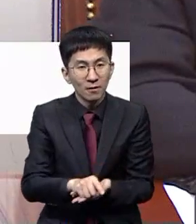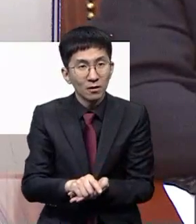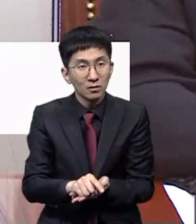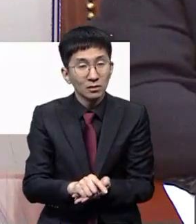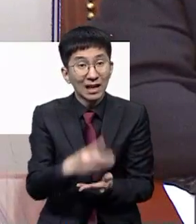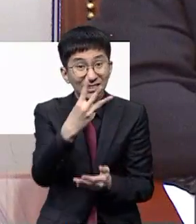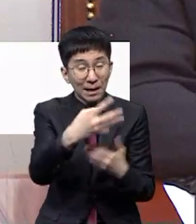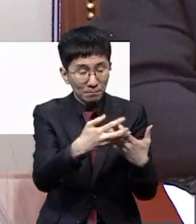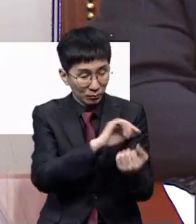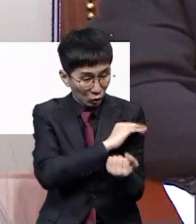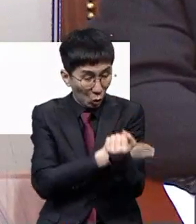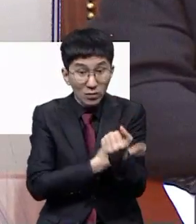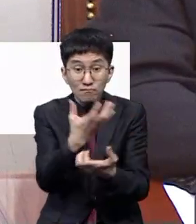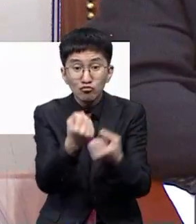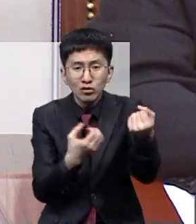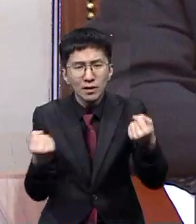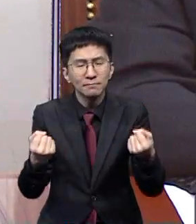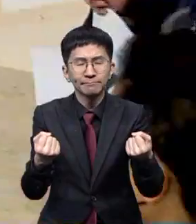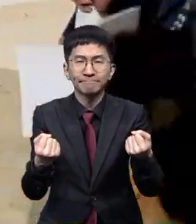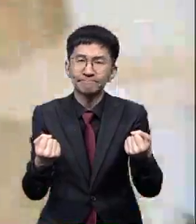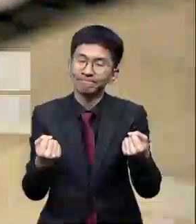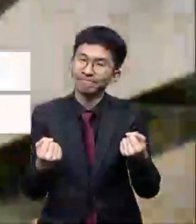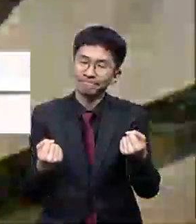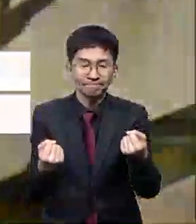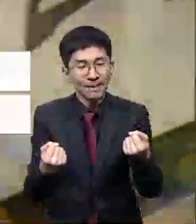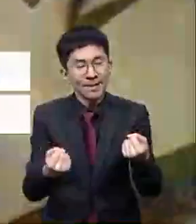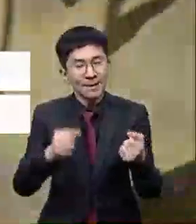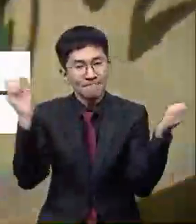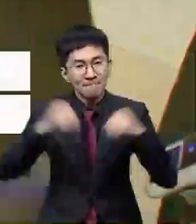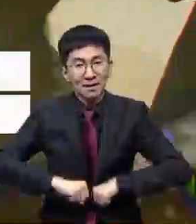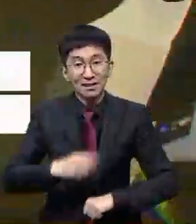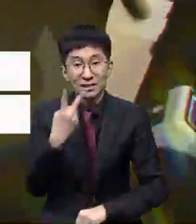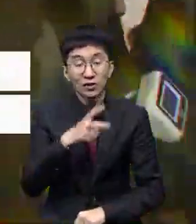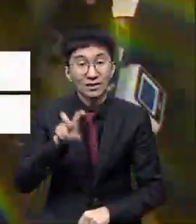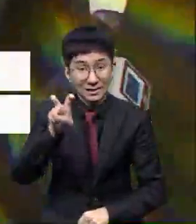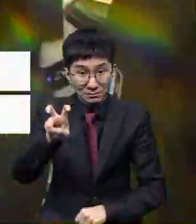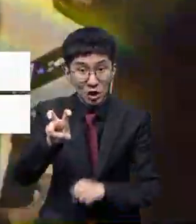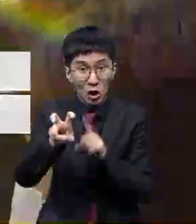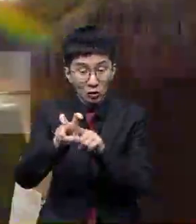사실상 형형화되고 말았습니다. 2020년 국회는